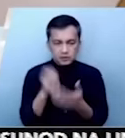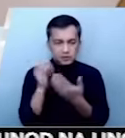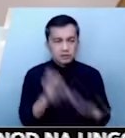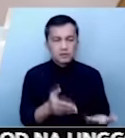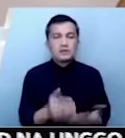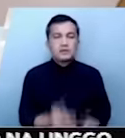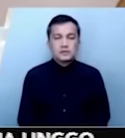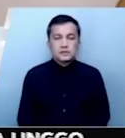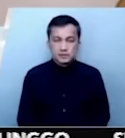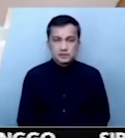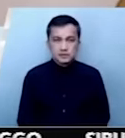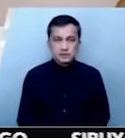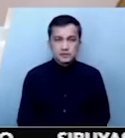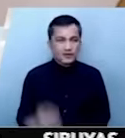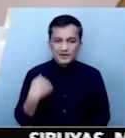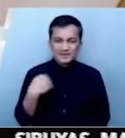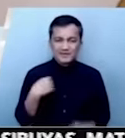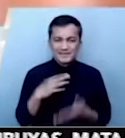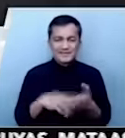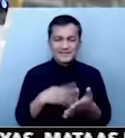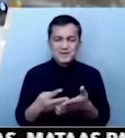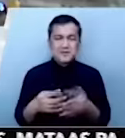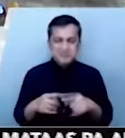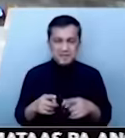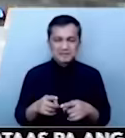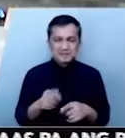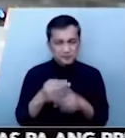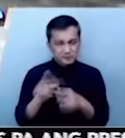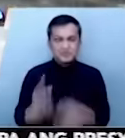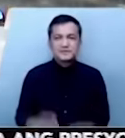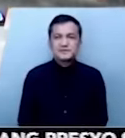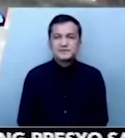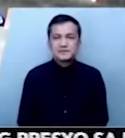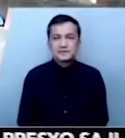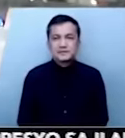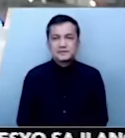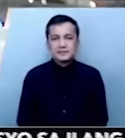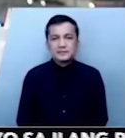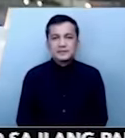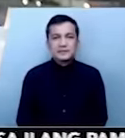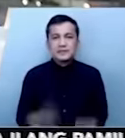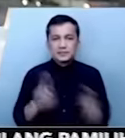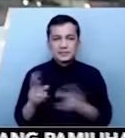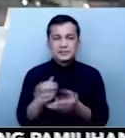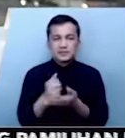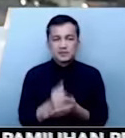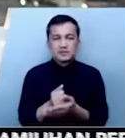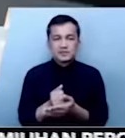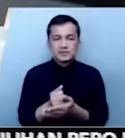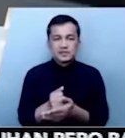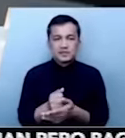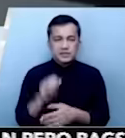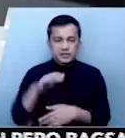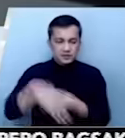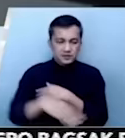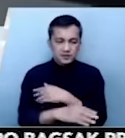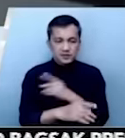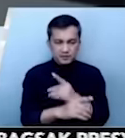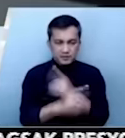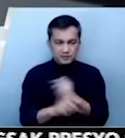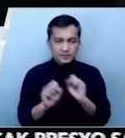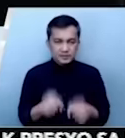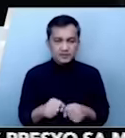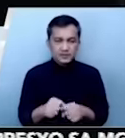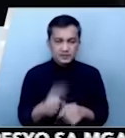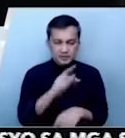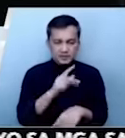I don't have a timeline at this moment, but it's going to be soon. Handa rin daw tumulong sa maritime defense capability ng Pilipinas ang INS